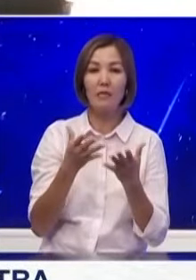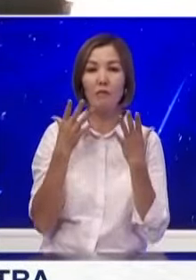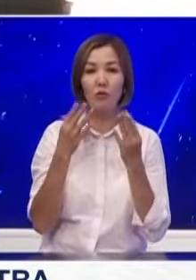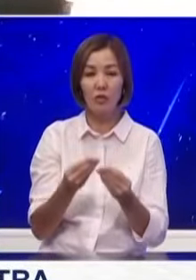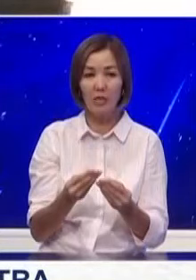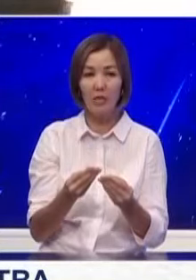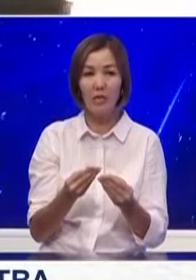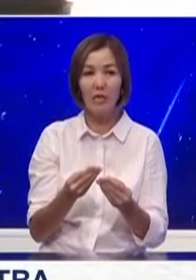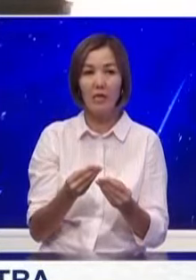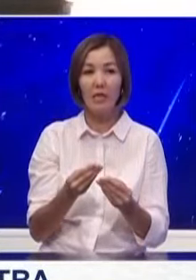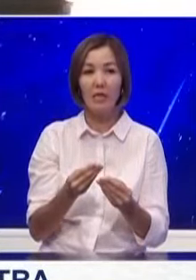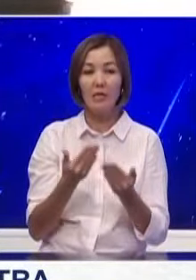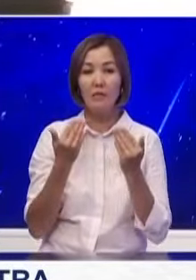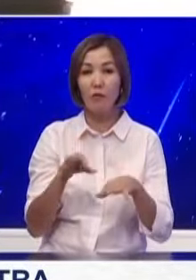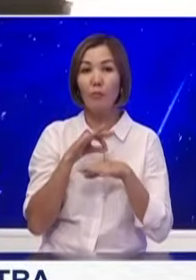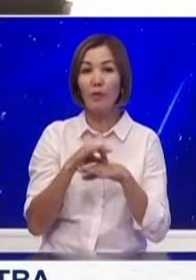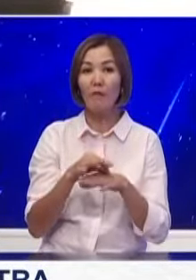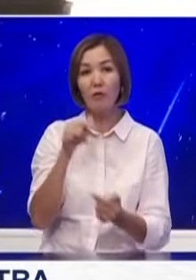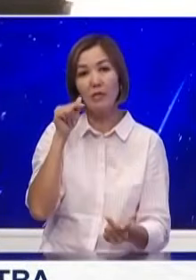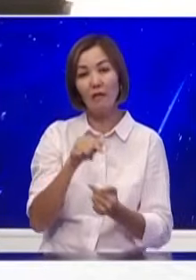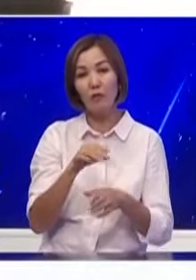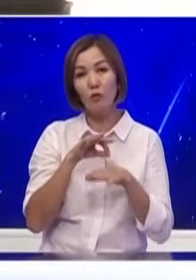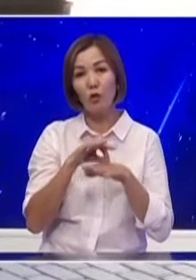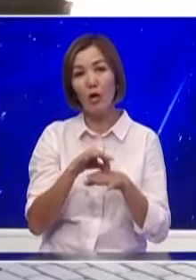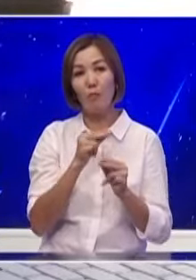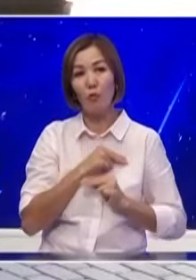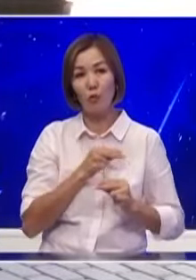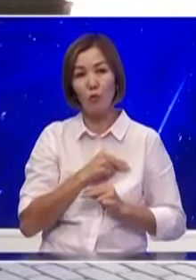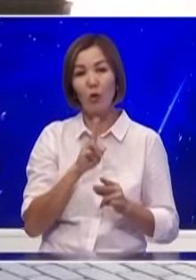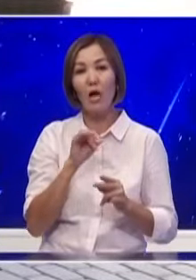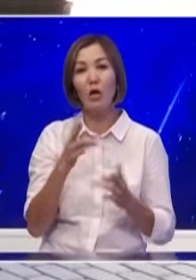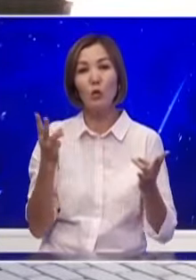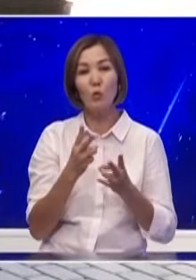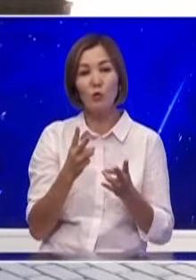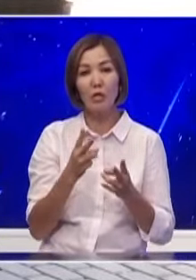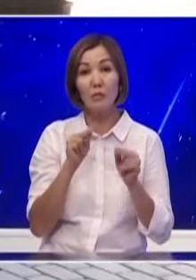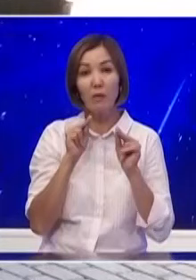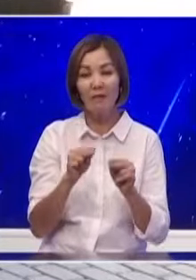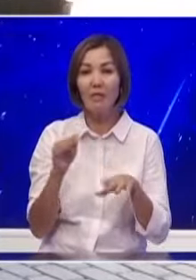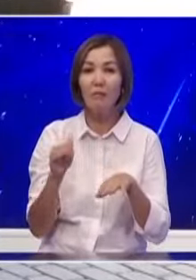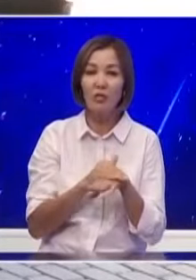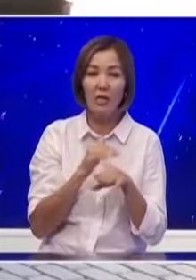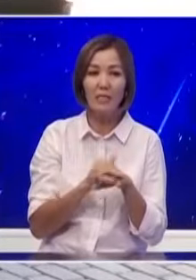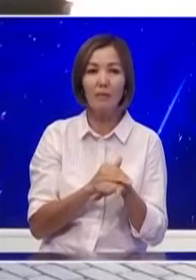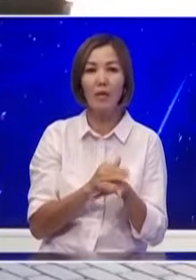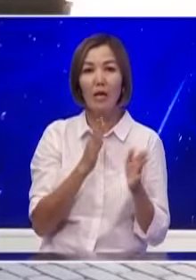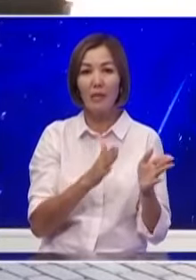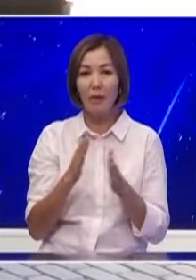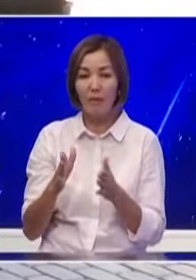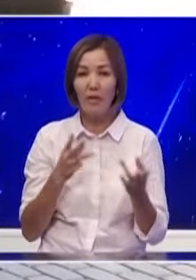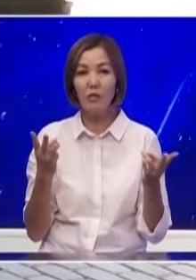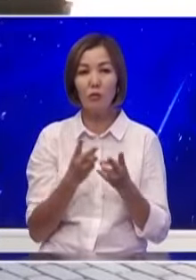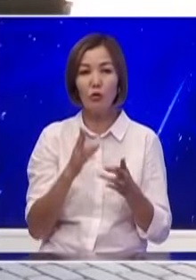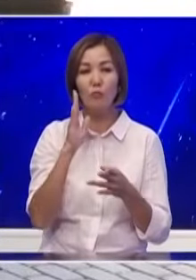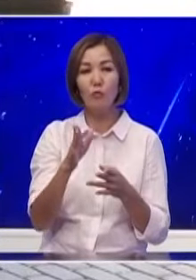соответственно, если мы сегодня проведем с ними соответствующую работу и скажем, что как надо быть справедливым, честным и добропорядочным, соответственно, в